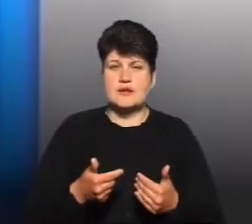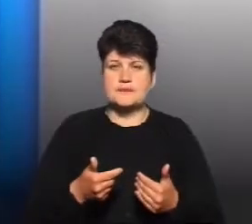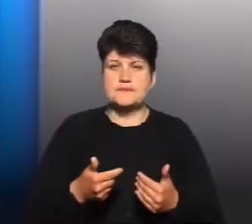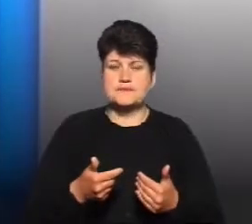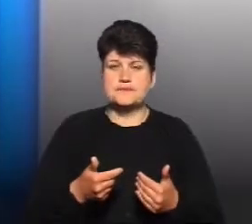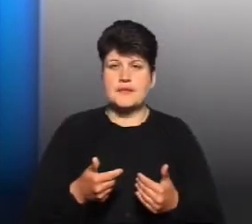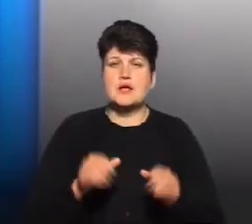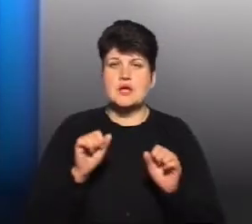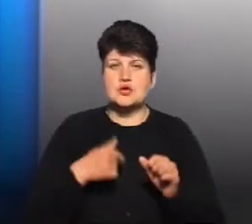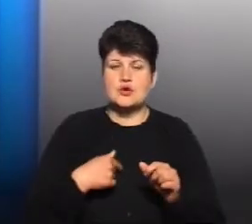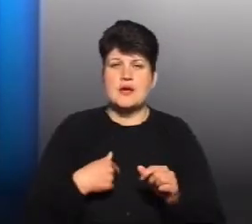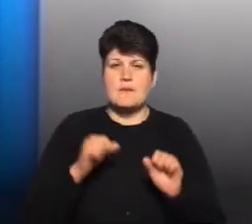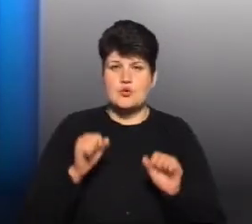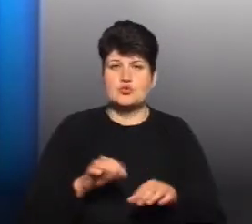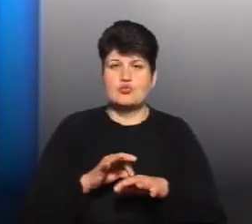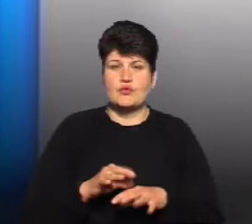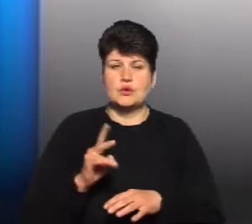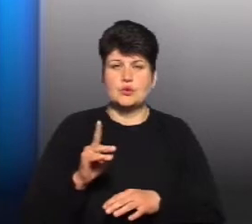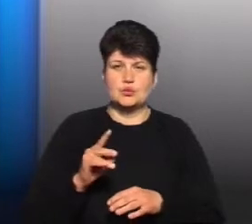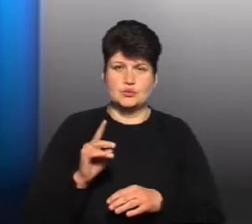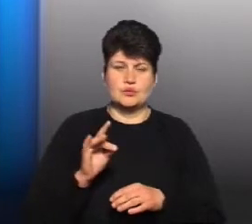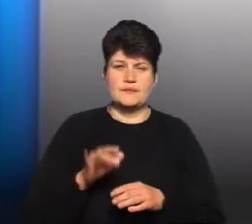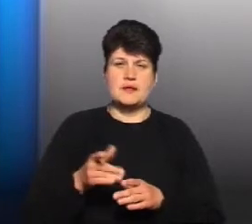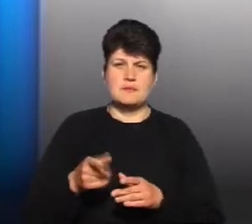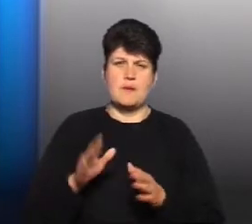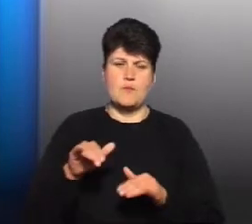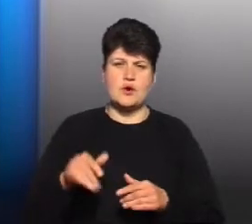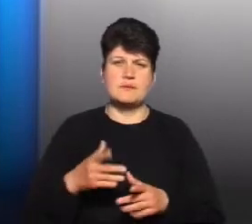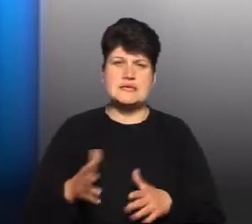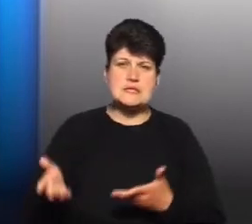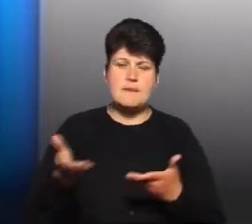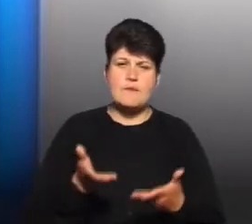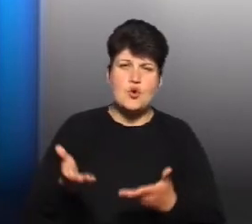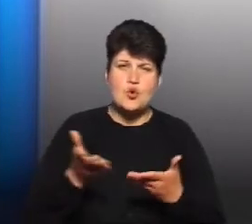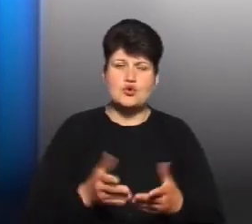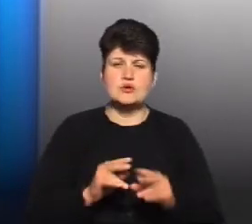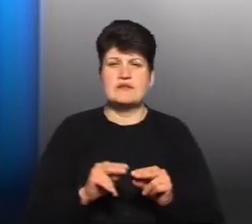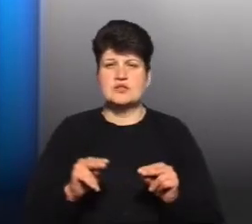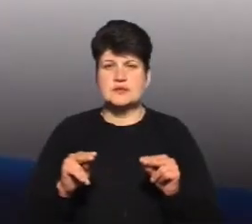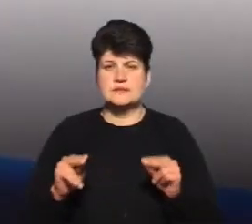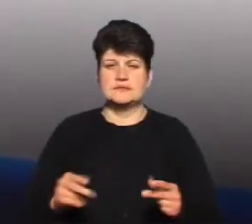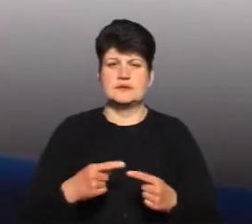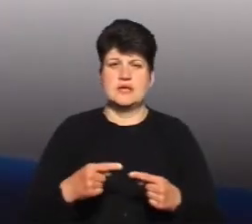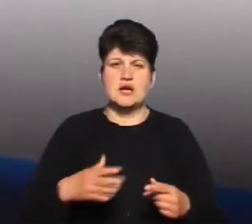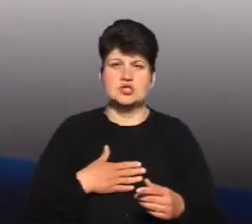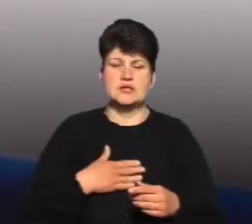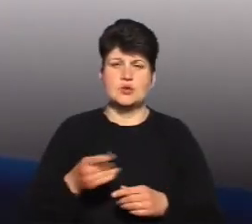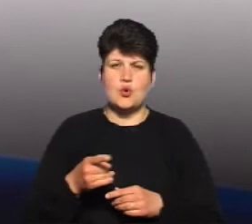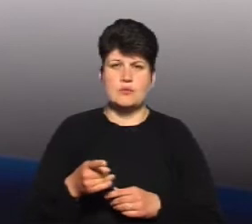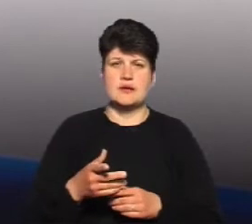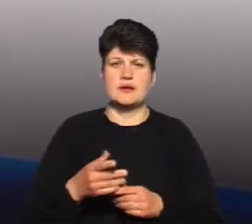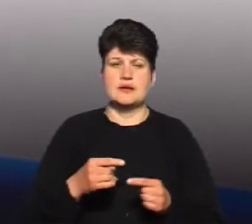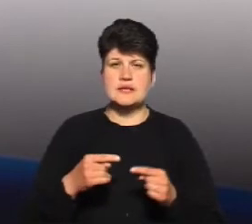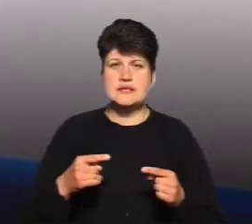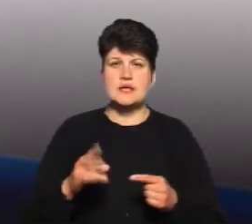можу проводити даний курс. Відповідно, вже і ми потім і запрошуємо і викладачів вишів наших тернопільських, і безпосередньо